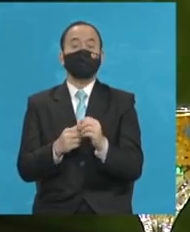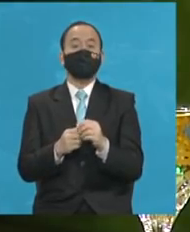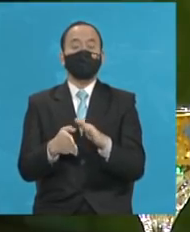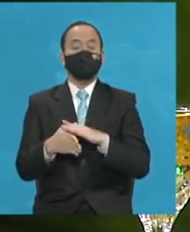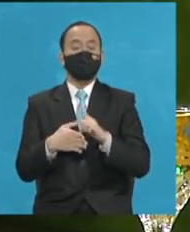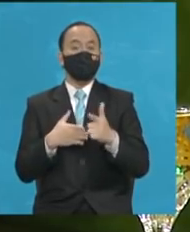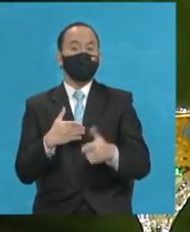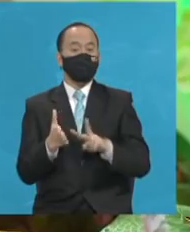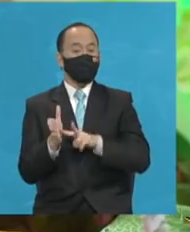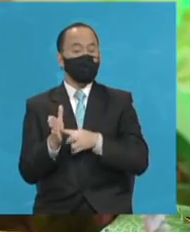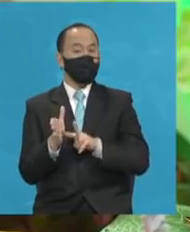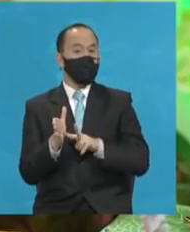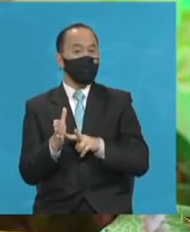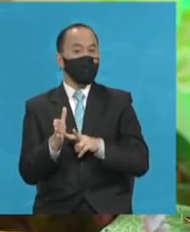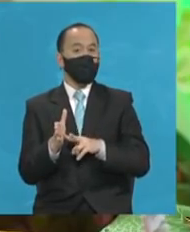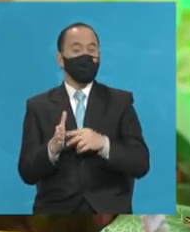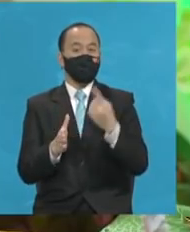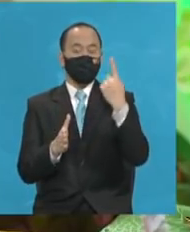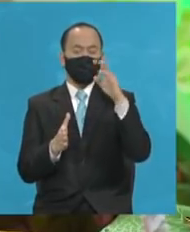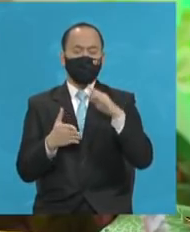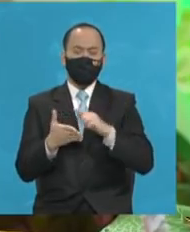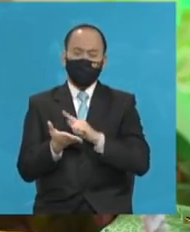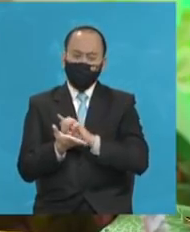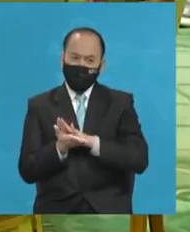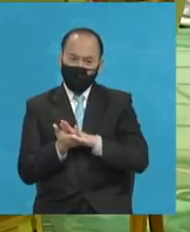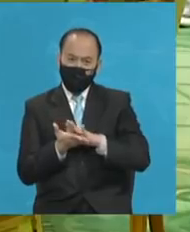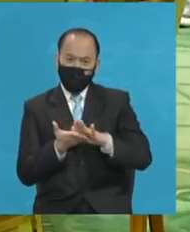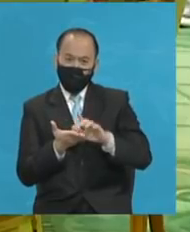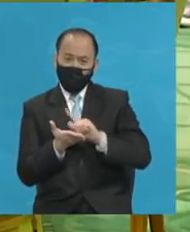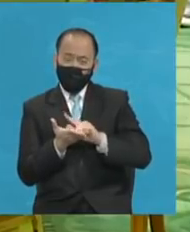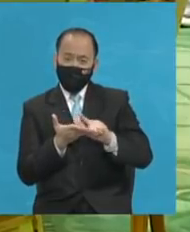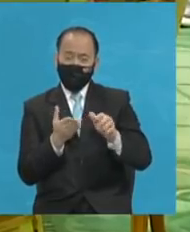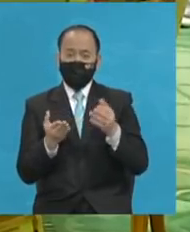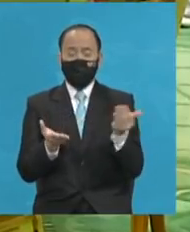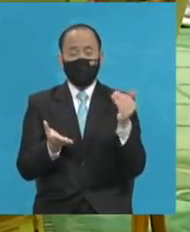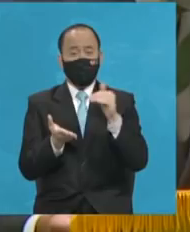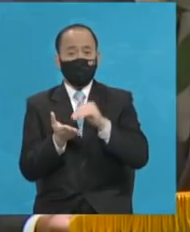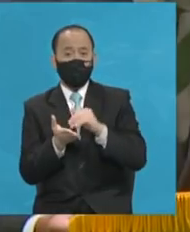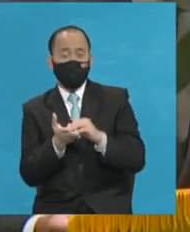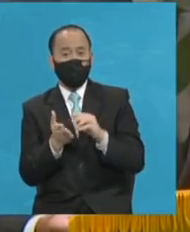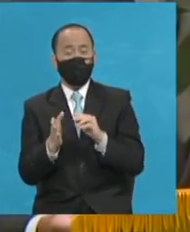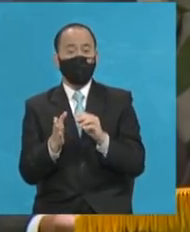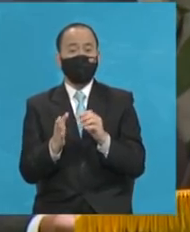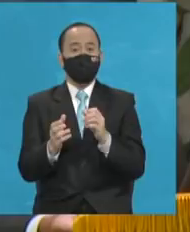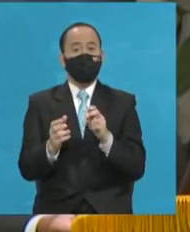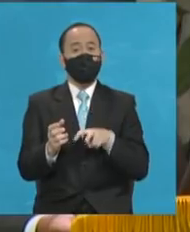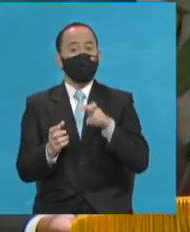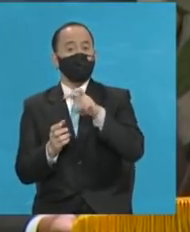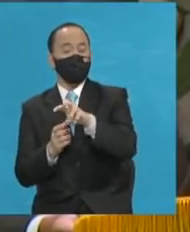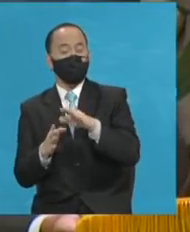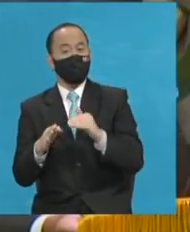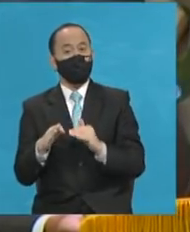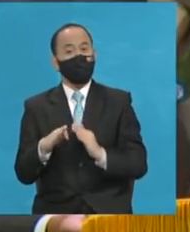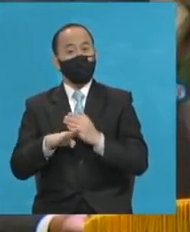lengkap vaksin bagi melancarkan semula pergerakan rentah sempadan